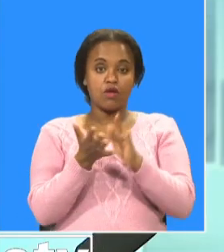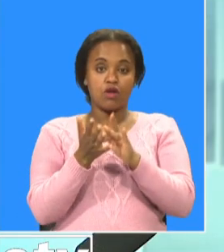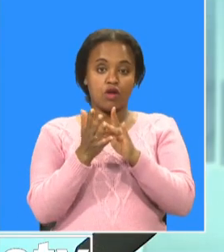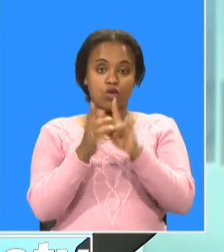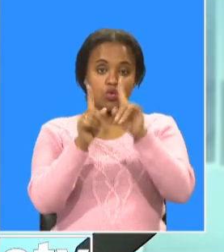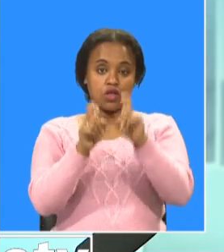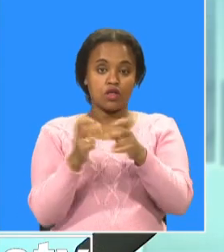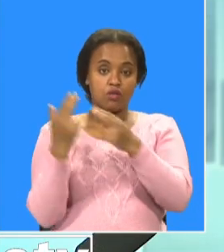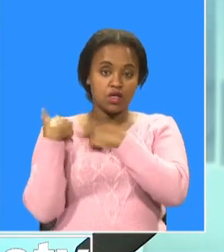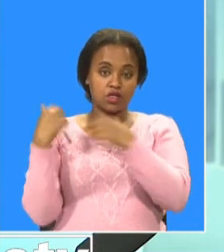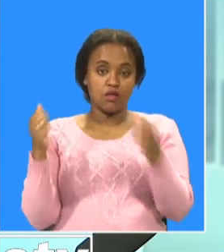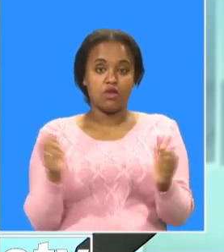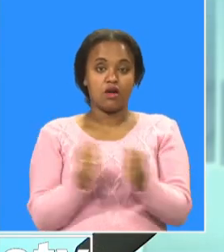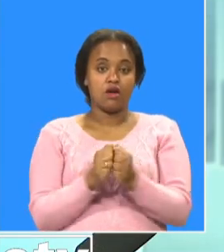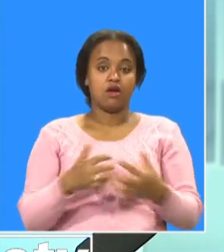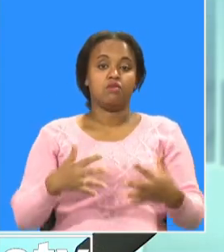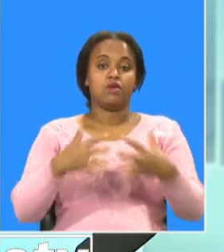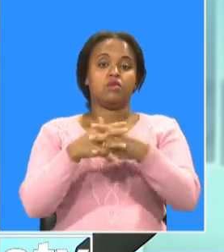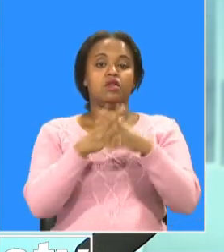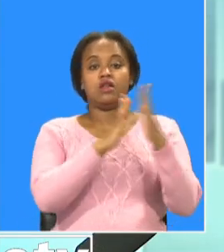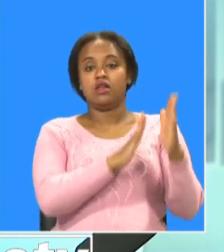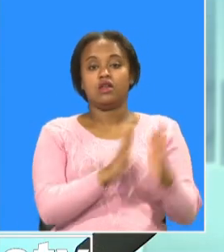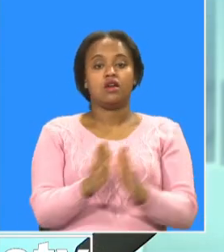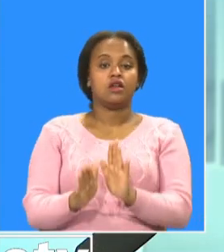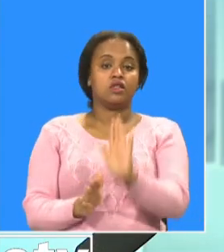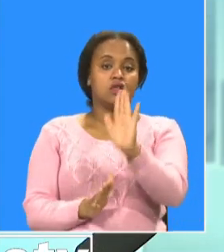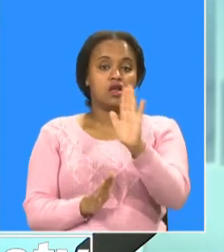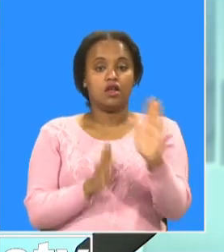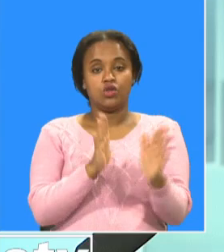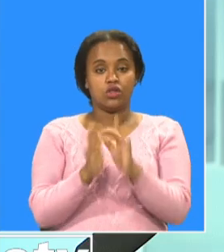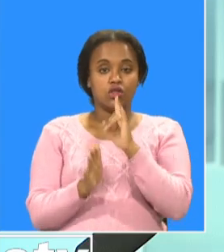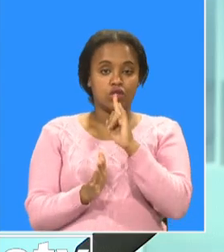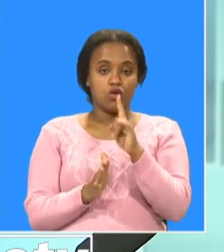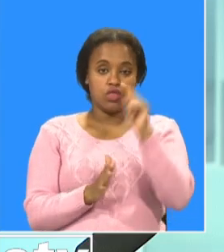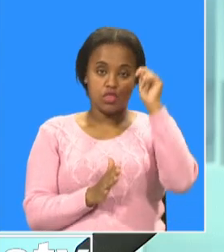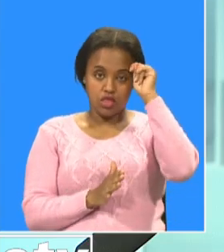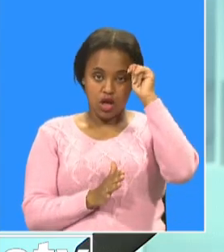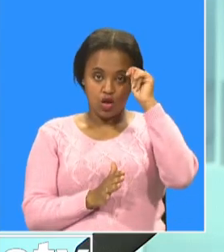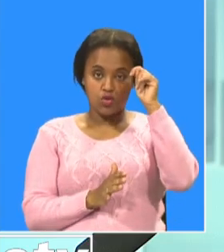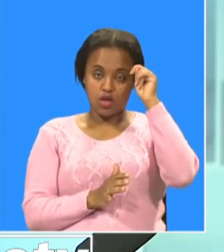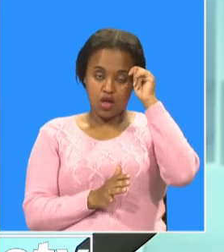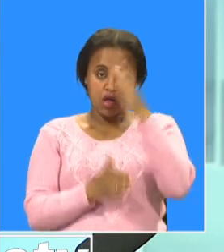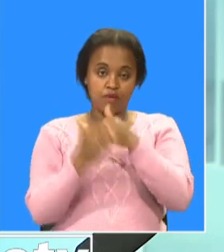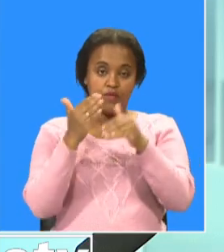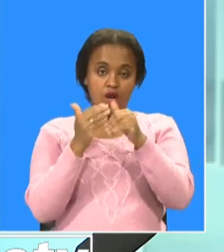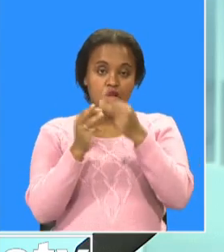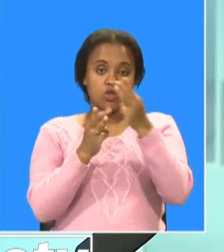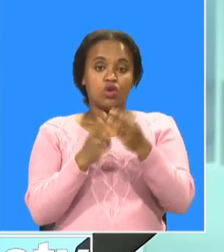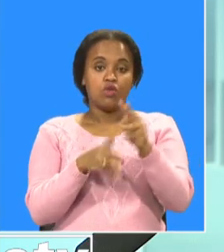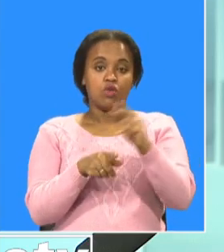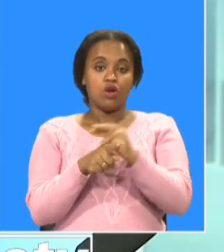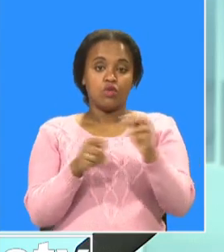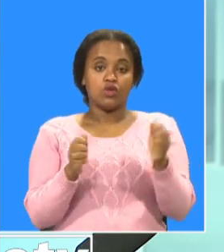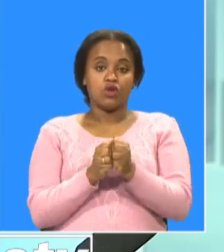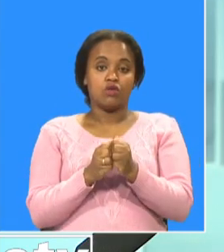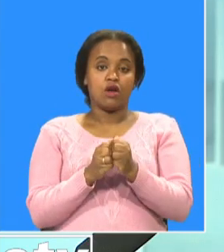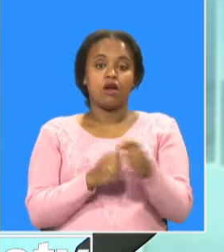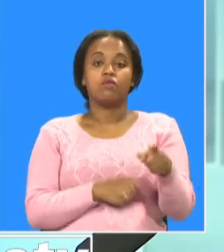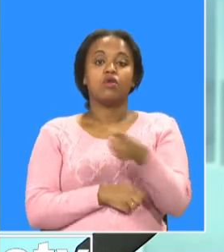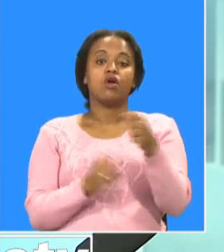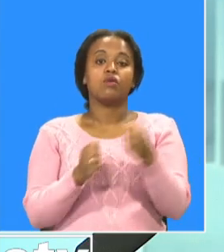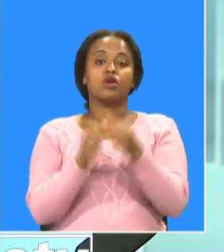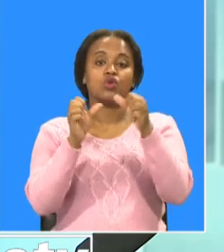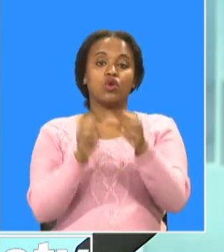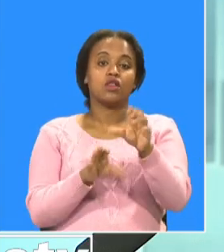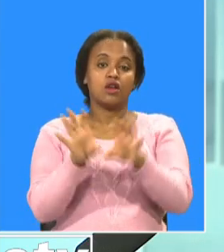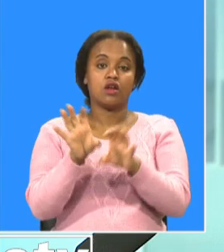ቁጥጥር ባለስልጣን ጋር በጋራ በመተባበር ያዘጋጀላችሁ ዝግጅት ነው። ታሪኩ ታዬ ከመላ የስቱዲዮ ባለሙያዎች ጋር በጋራ በመሆን